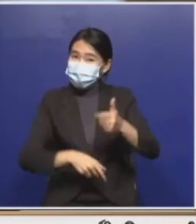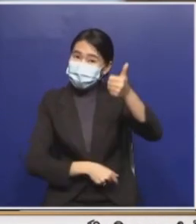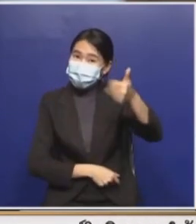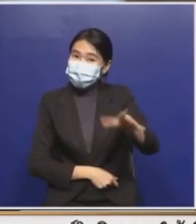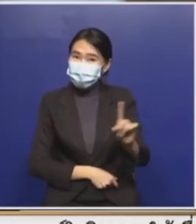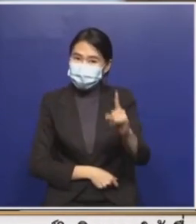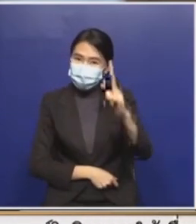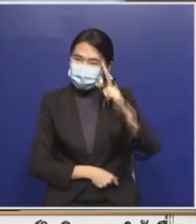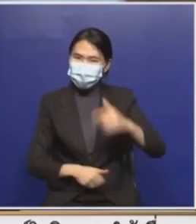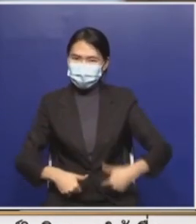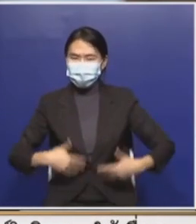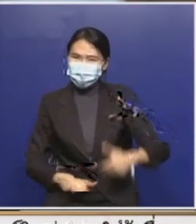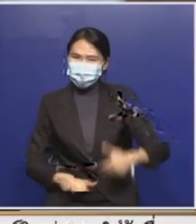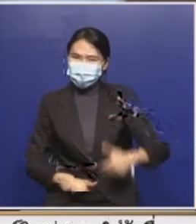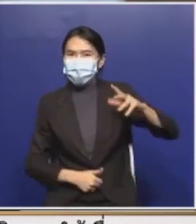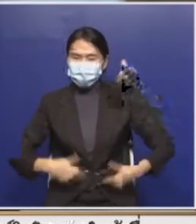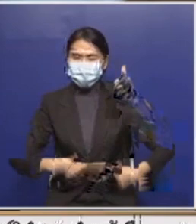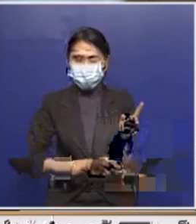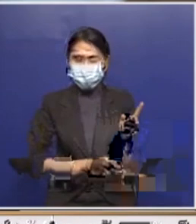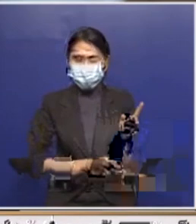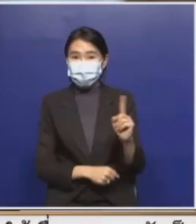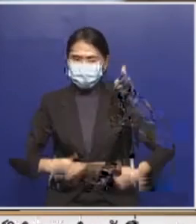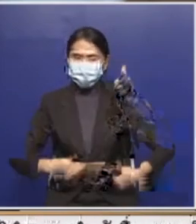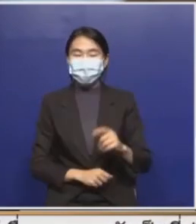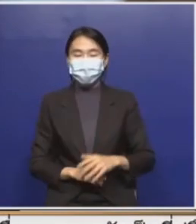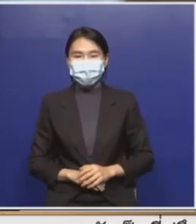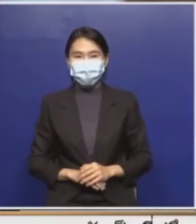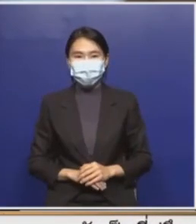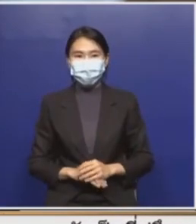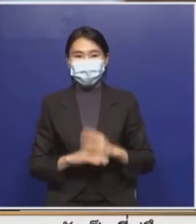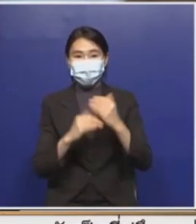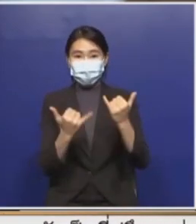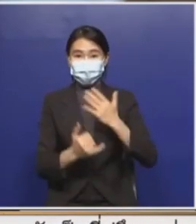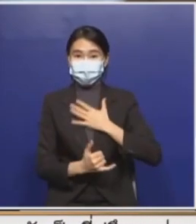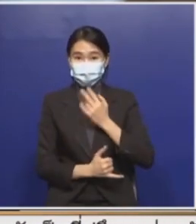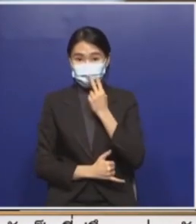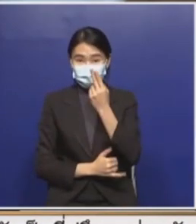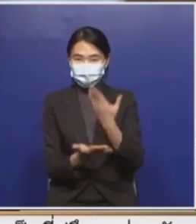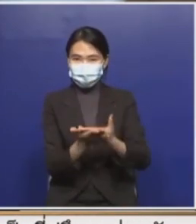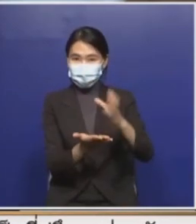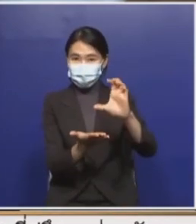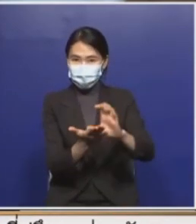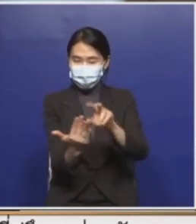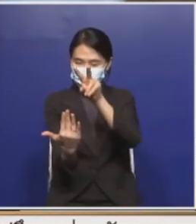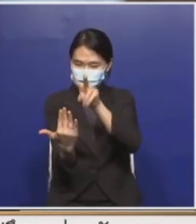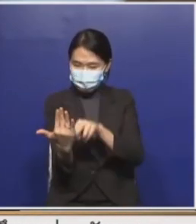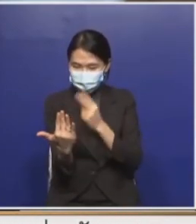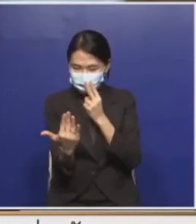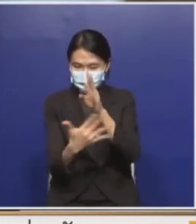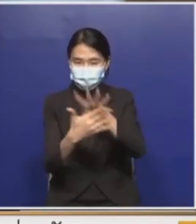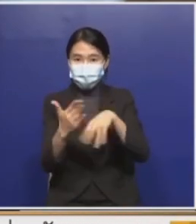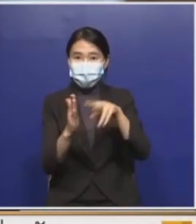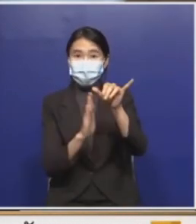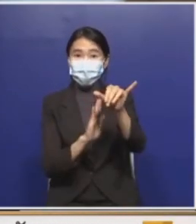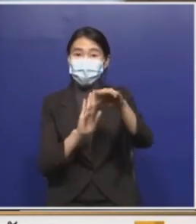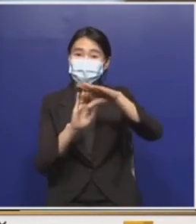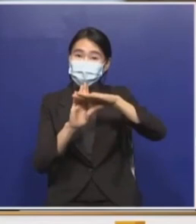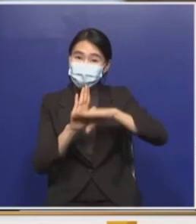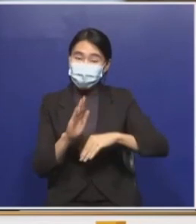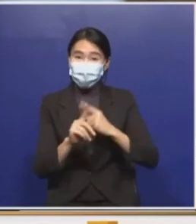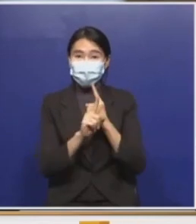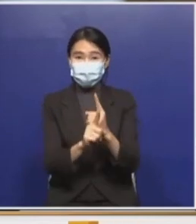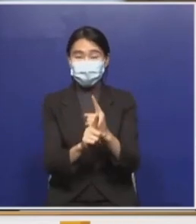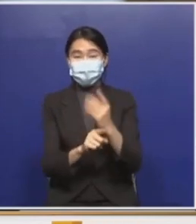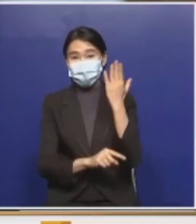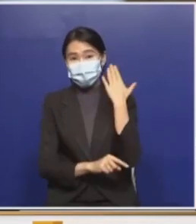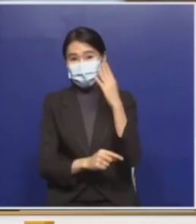การฟื้นฟูตรงนี้ครับผมได้ดูงบประมาณตามยุทธศาสตร์ที่